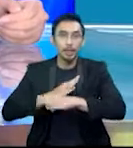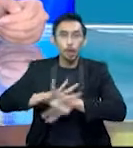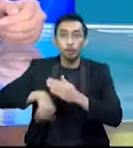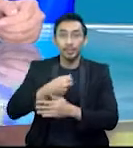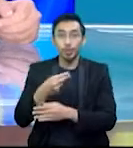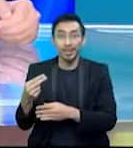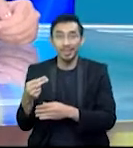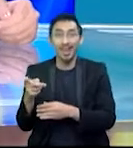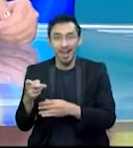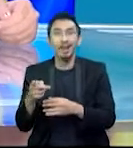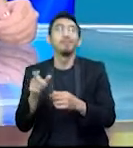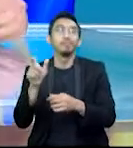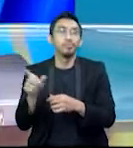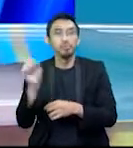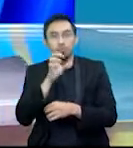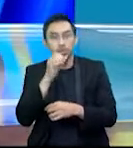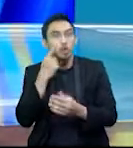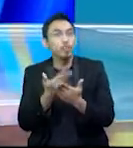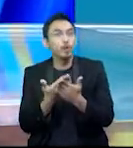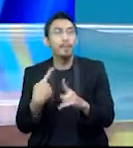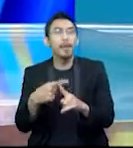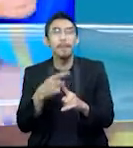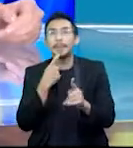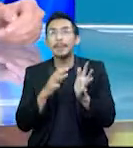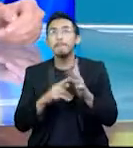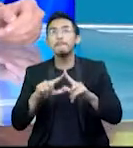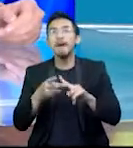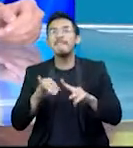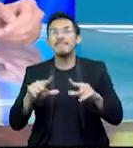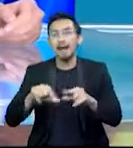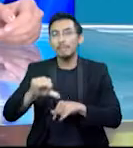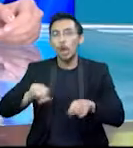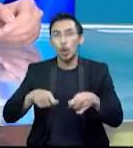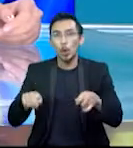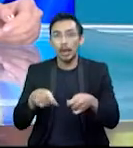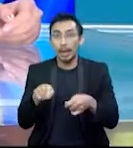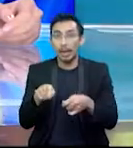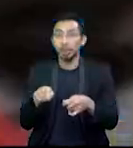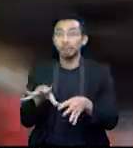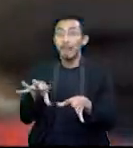tambahan terkait mafia minyak goreng yang diduga melibatkan delapan perusahaan besar